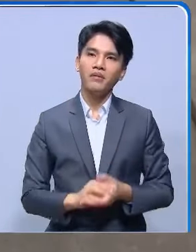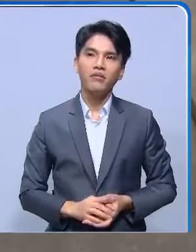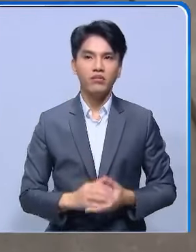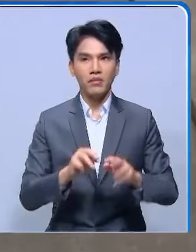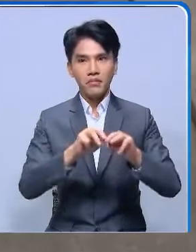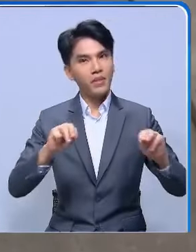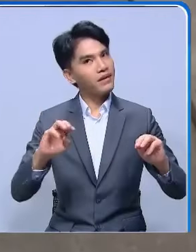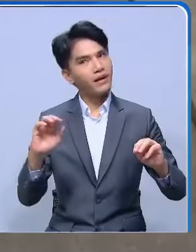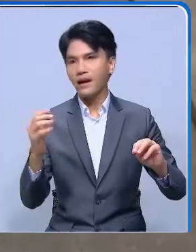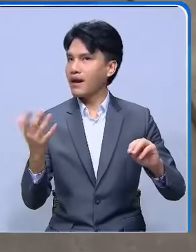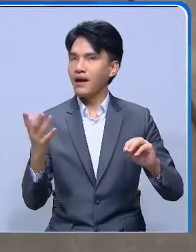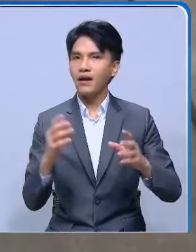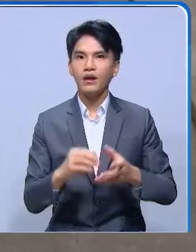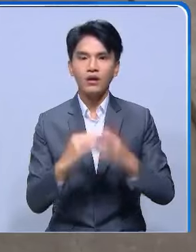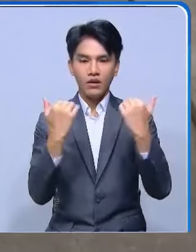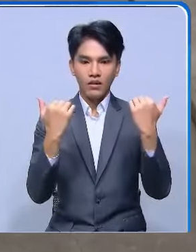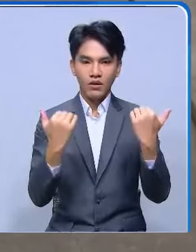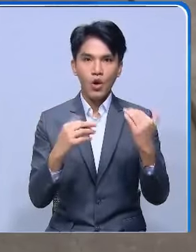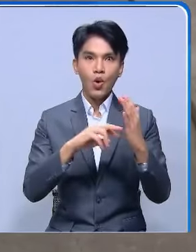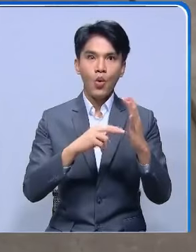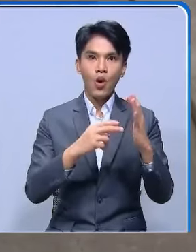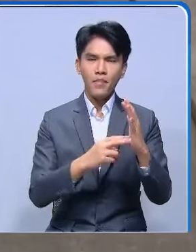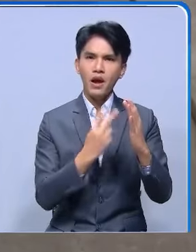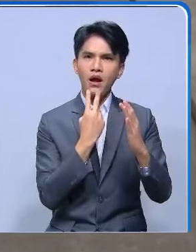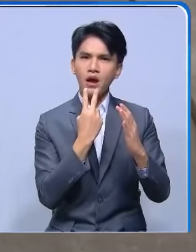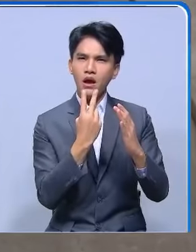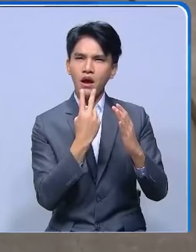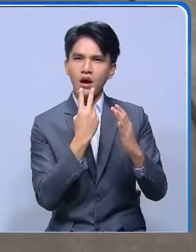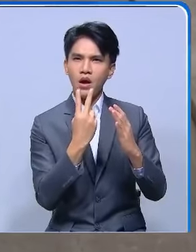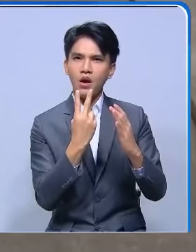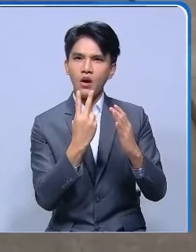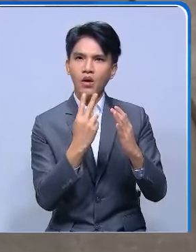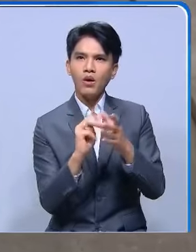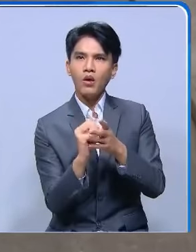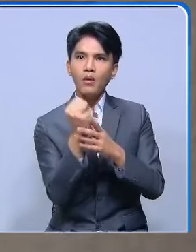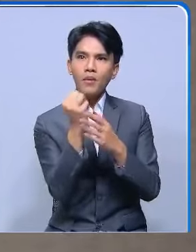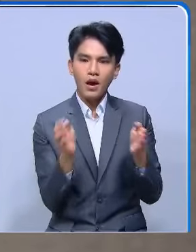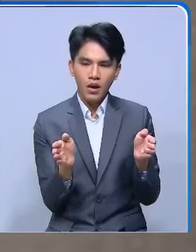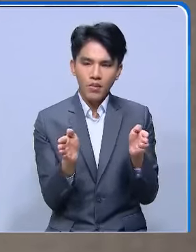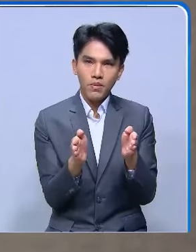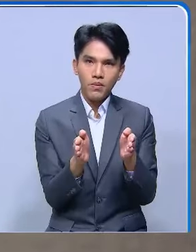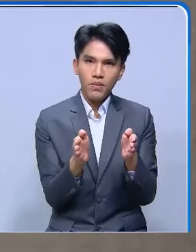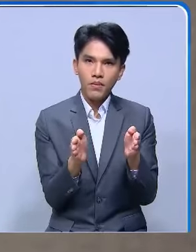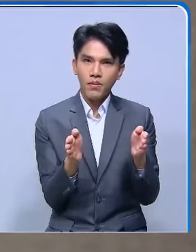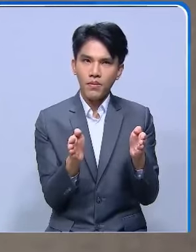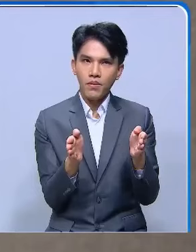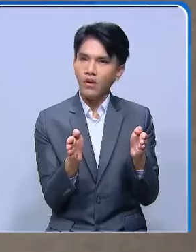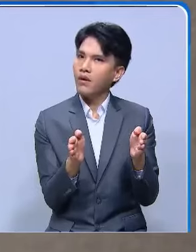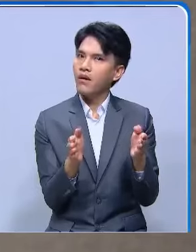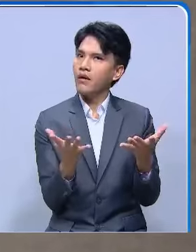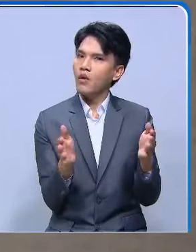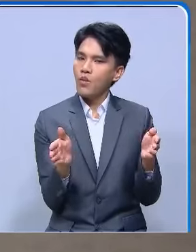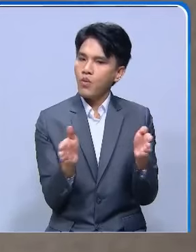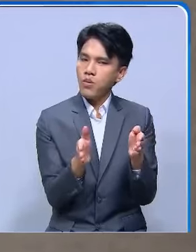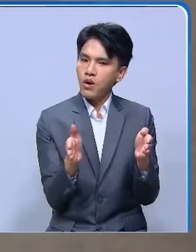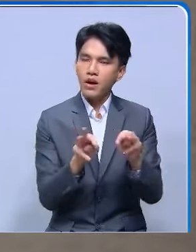าตรฐานครับ ถ้าอย่างนี้ก็แสดงว่าถ้ามันดูแบบมีช่องห่างๆอย่างนี้แปลว่าเนื้อไม้มันหดหรือเปล่าคะ ไม่ได้อบด้วยมันหดด้วยไม่